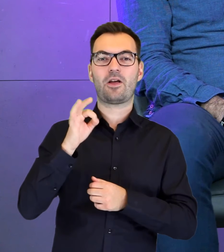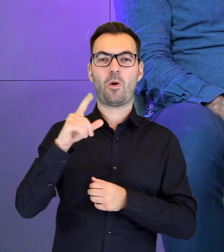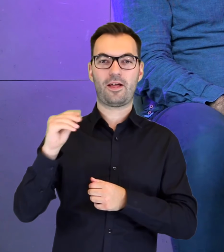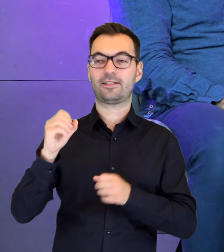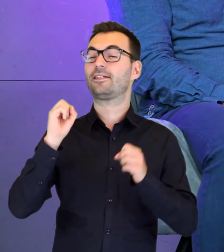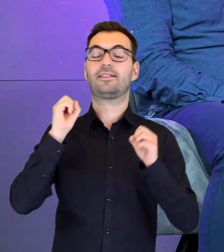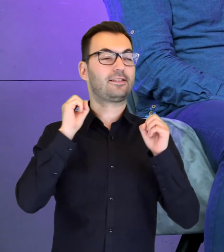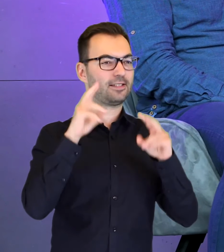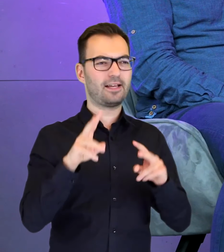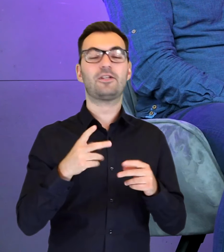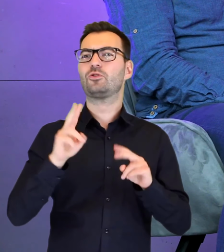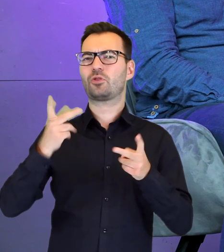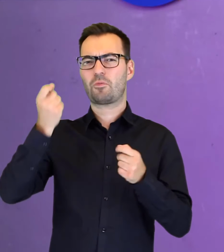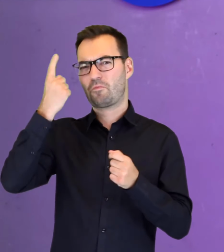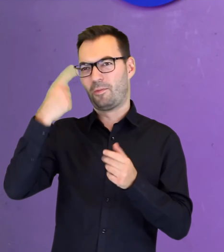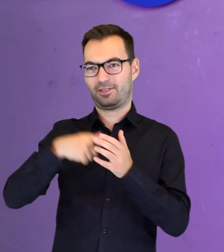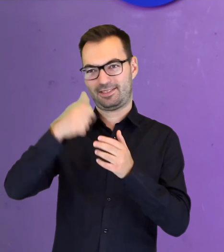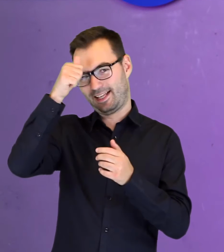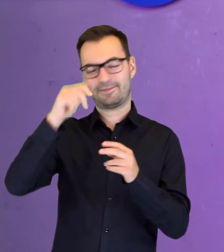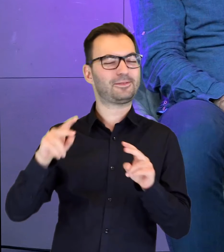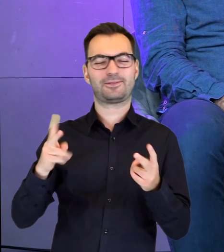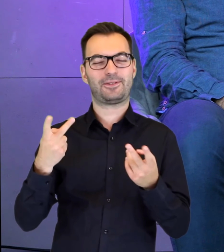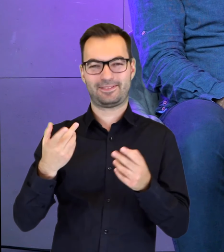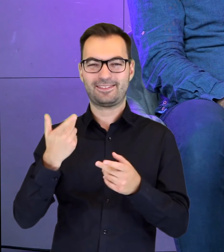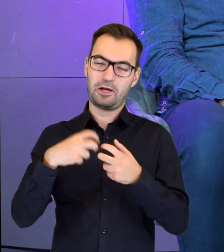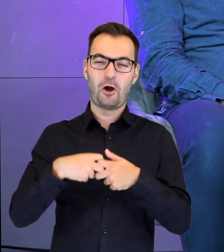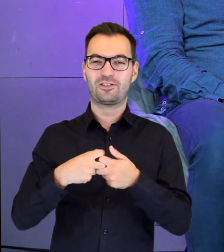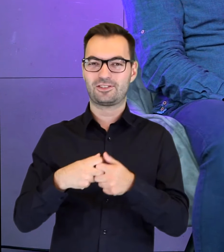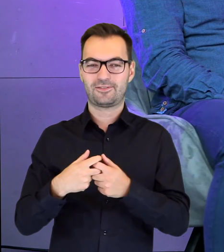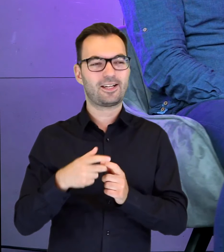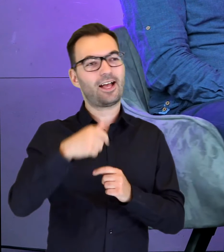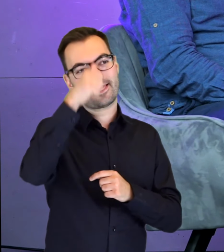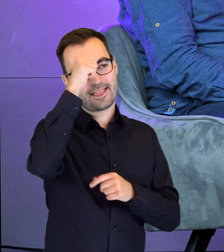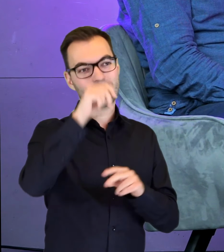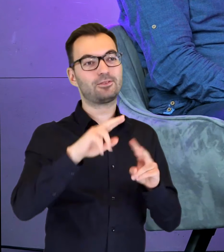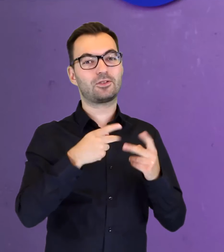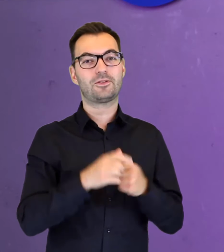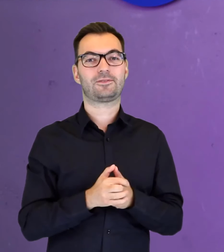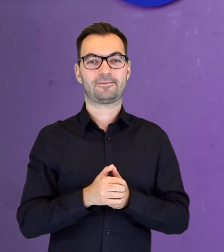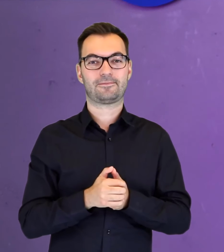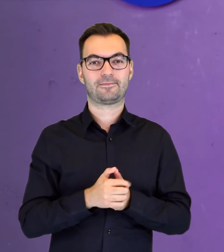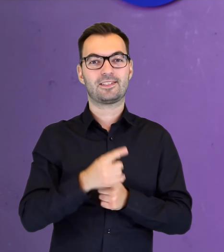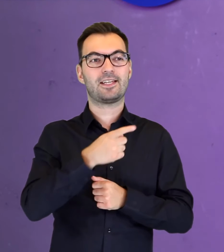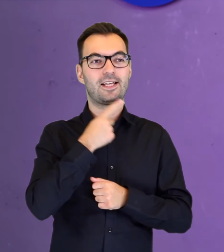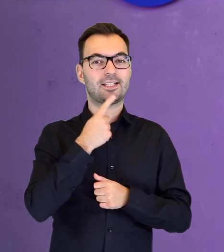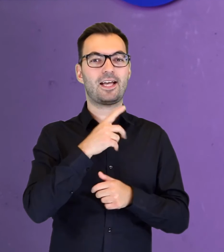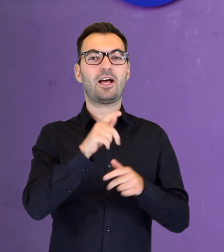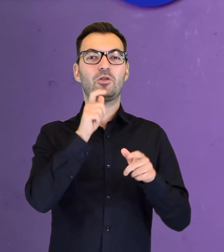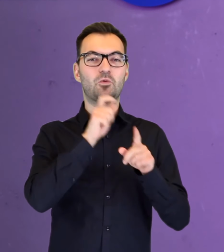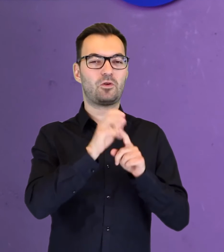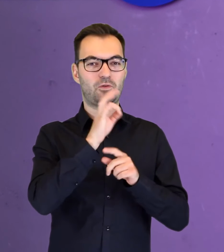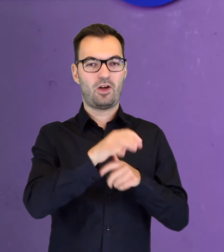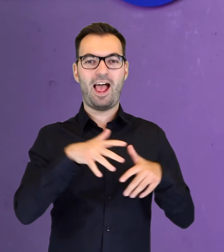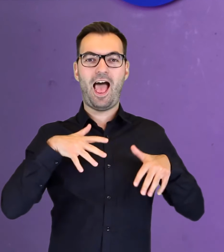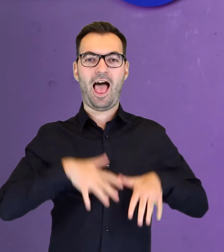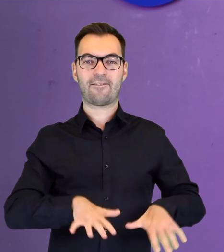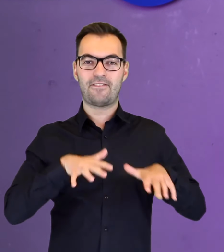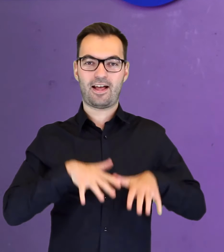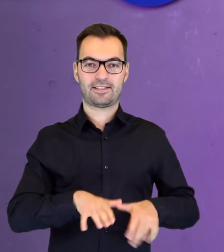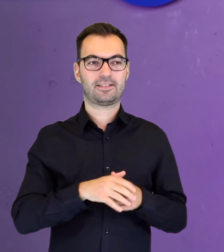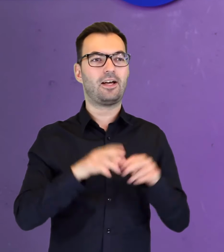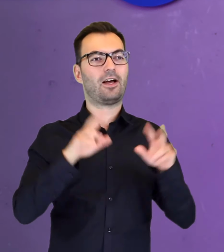przyjechałeś lub z firmą ekino ale Zgadza się skąd pomysł na nazwę od tego zaczyna rozgrzewkę nazwa jest pochodzi od